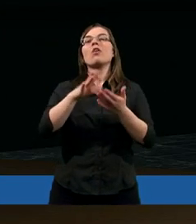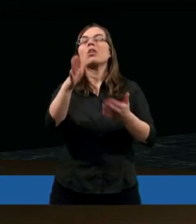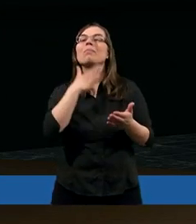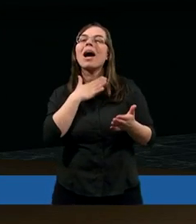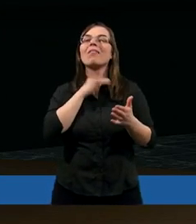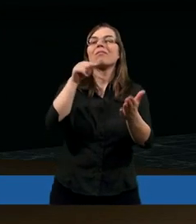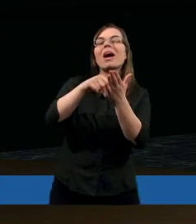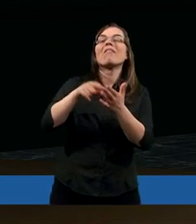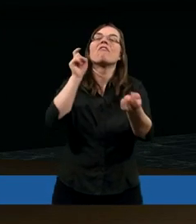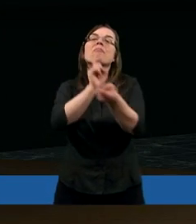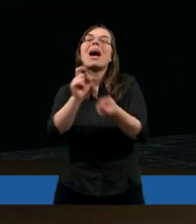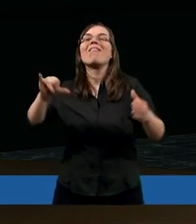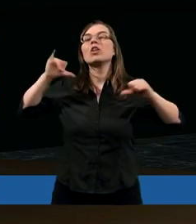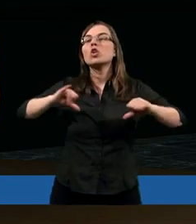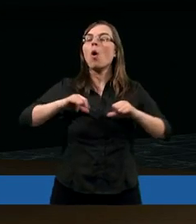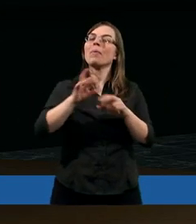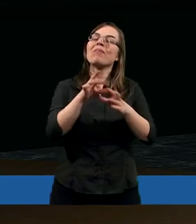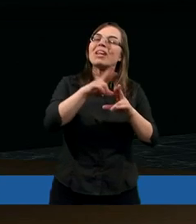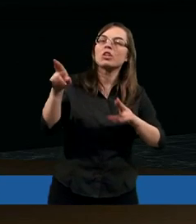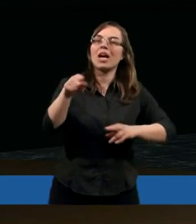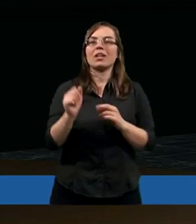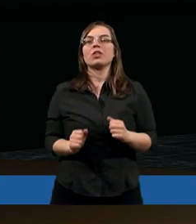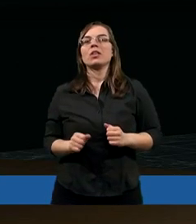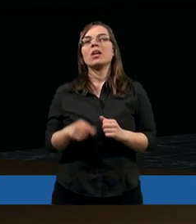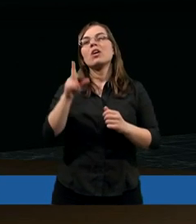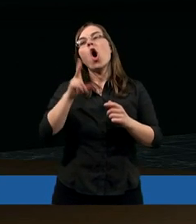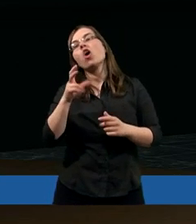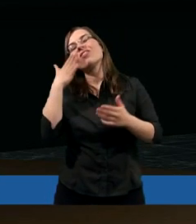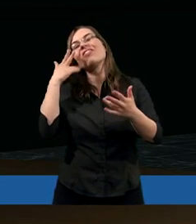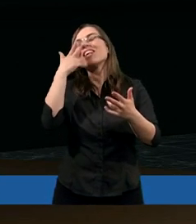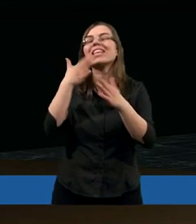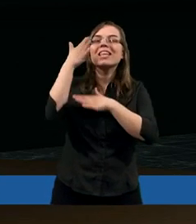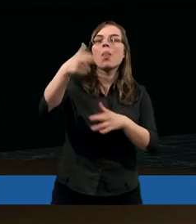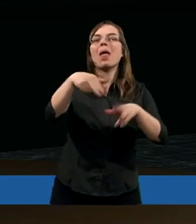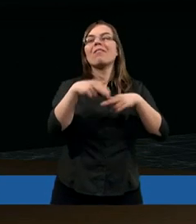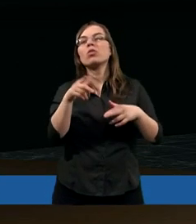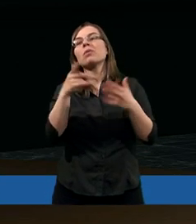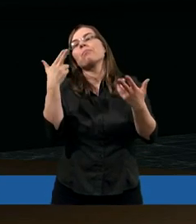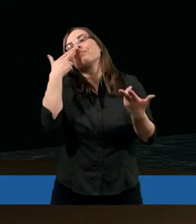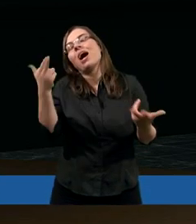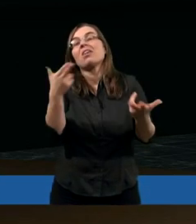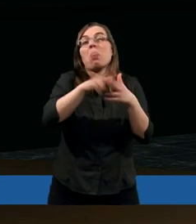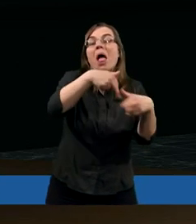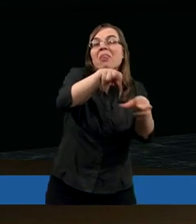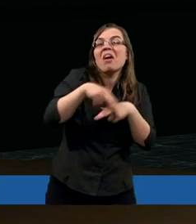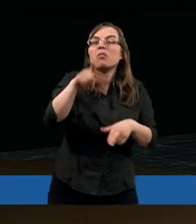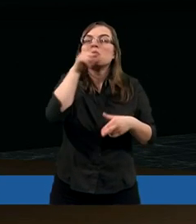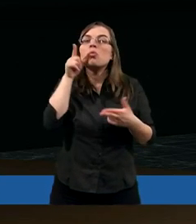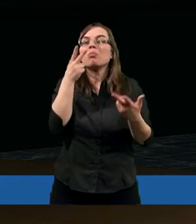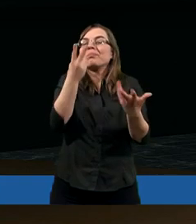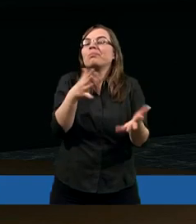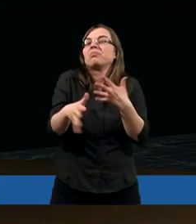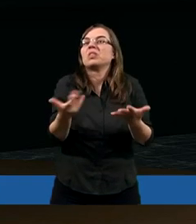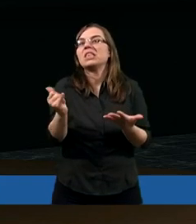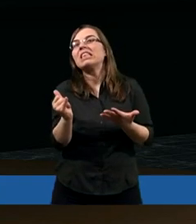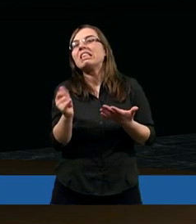wręcz wbrew sobie, tak? Tak jak Żydzi nawróceni patrzyli na nawróconych pogan. No i